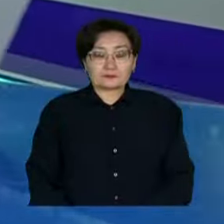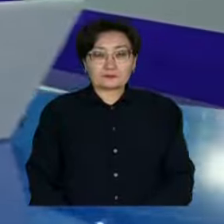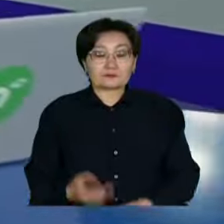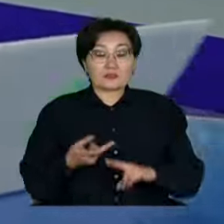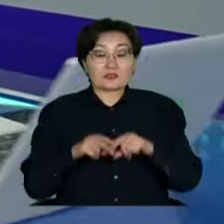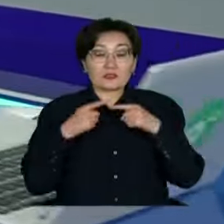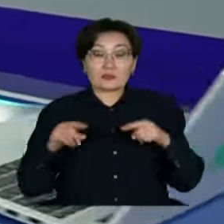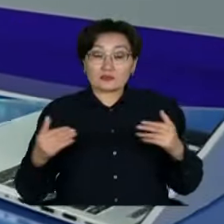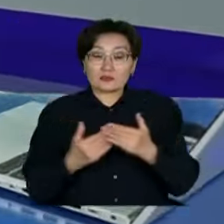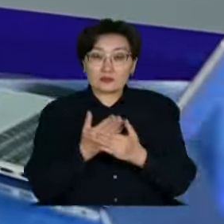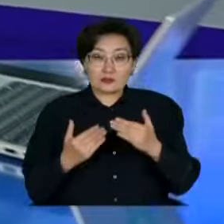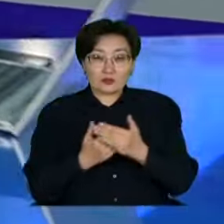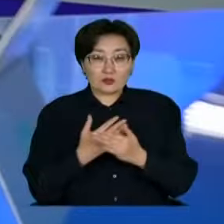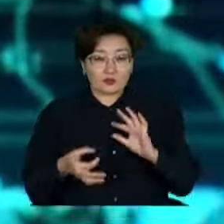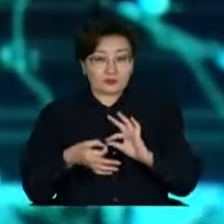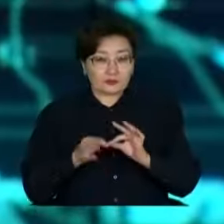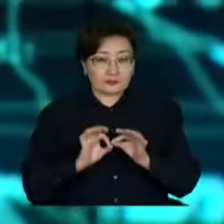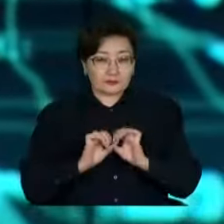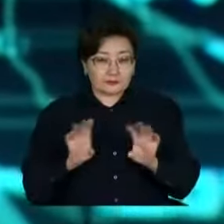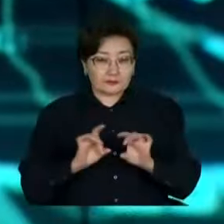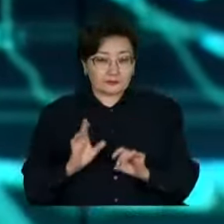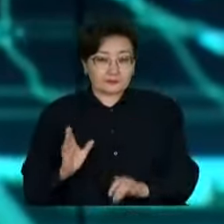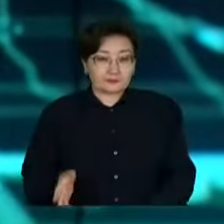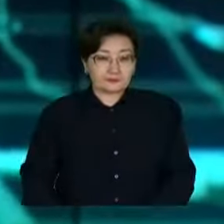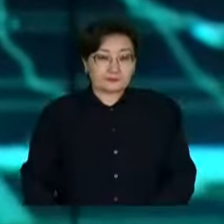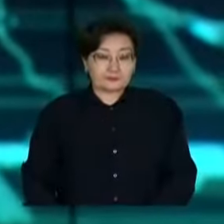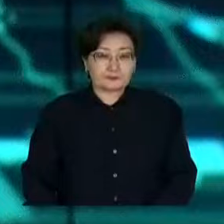Осы және өзге де жаңалықтарды толығырақ айтамыз.